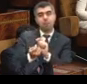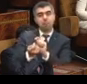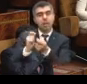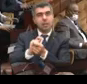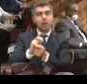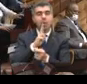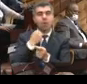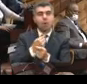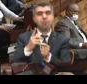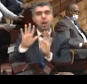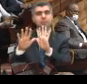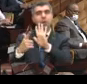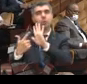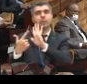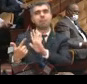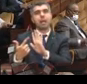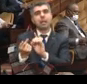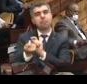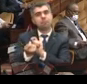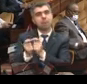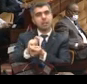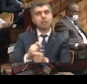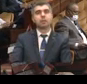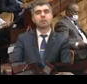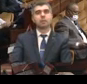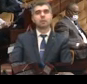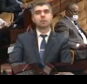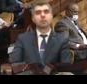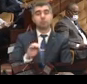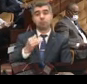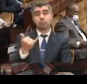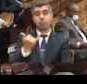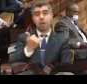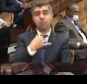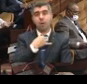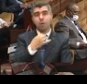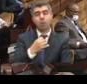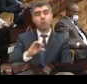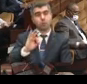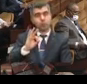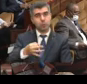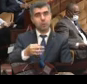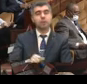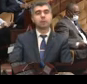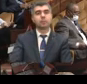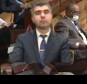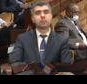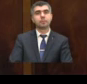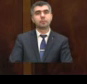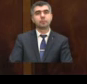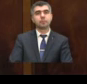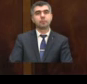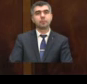حوالي 75 تعديل الذي عرض، وأن نذكر بأهم التعديلات التي قبلت أو التي قابلت بها.